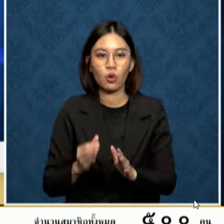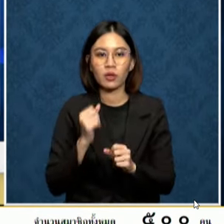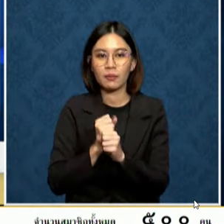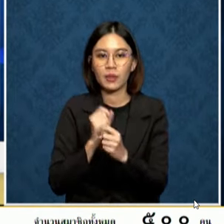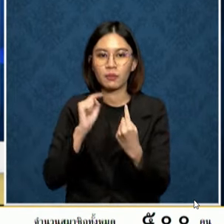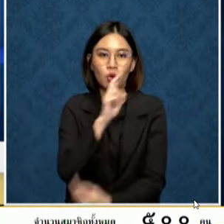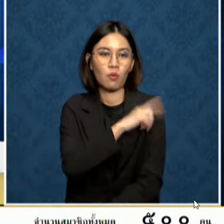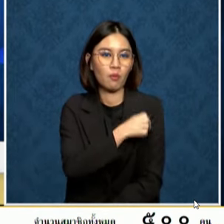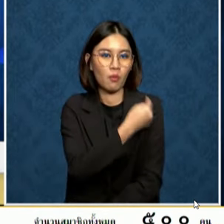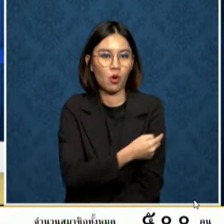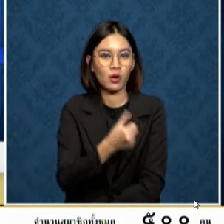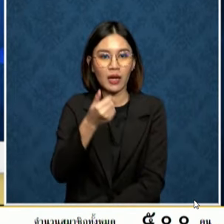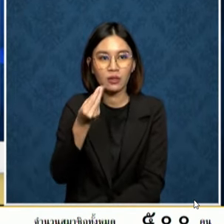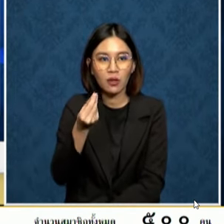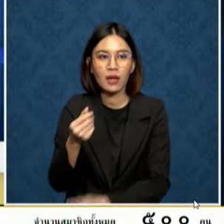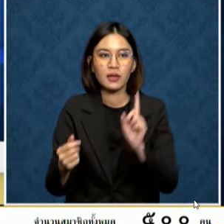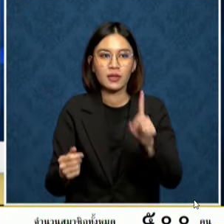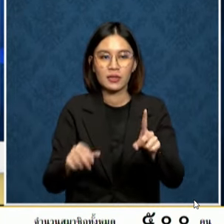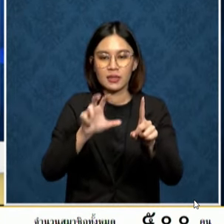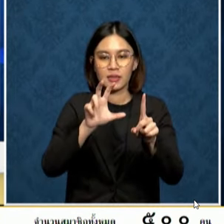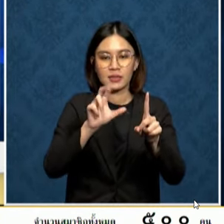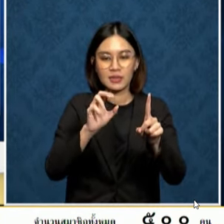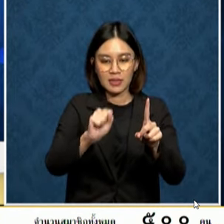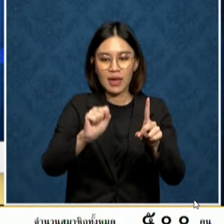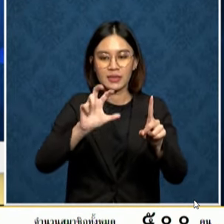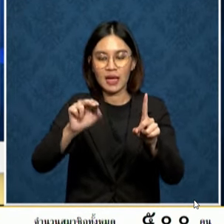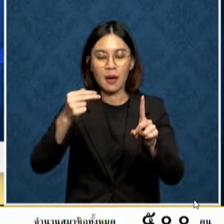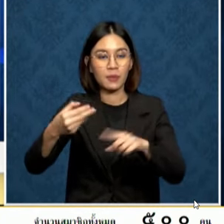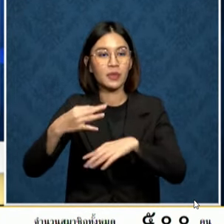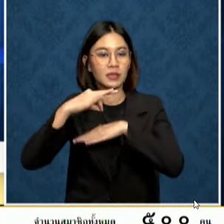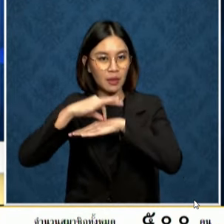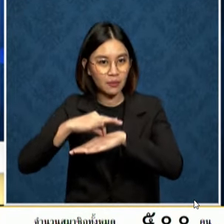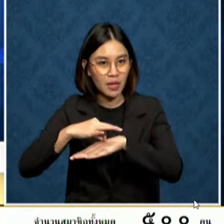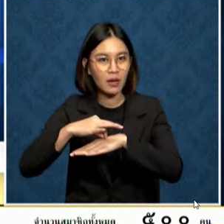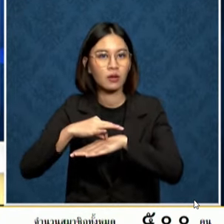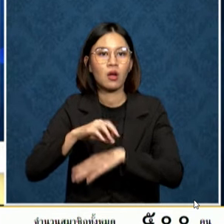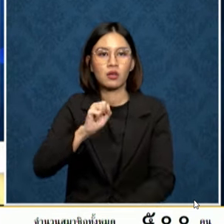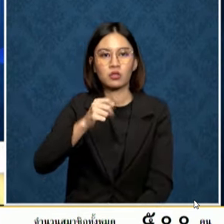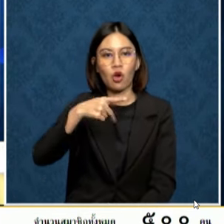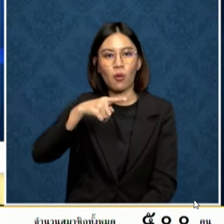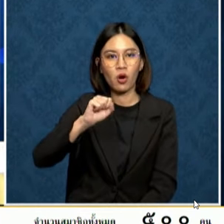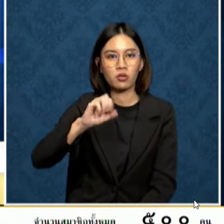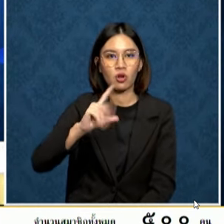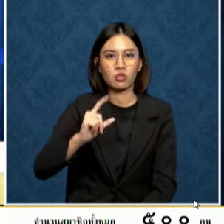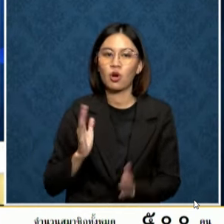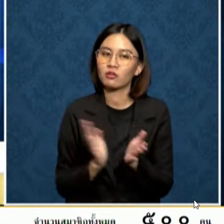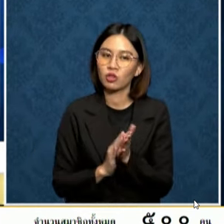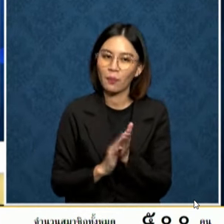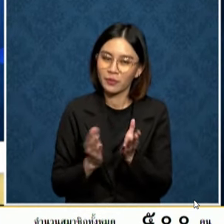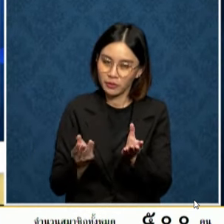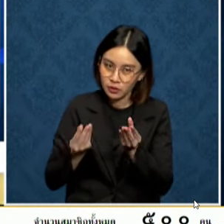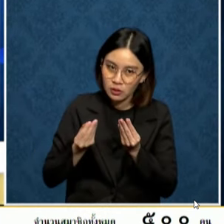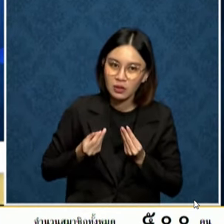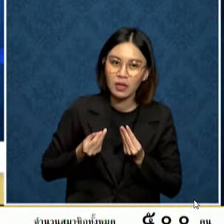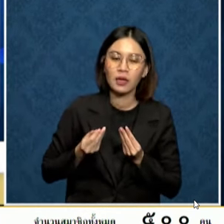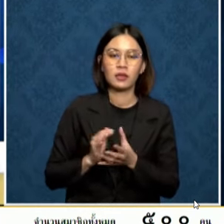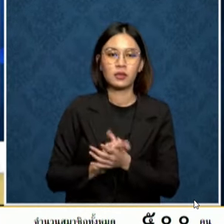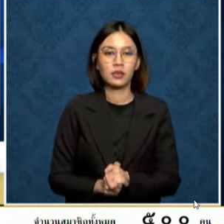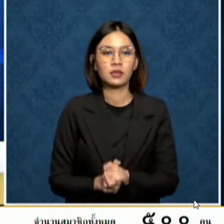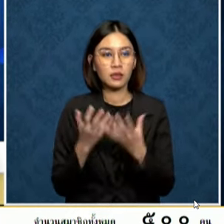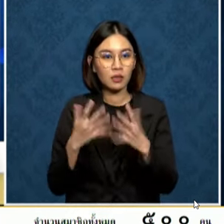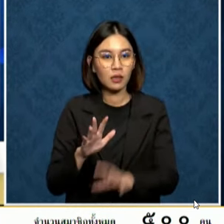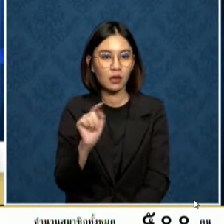ทย์ได้ถึง 130, ตำแงท่านคุพะ คุณเจ้า ป. ส. ช.้ตบมให 10 ครงกัผมตอนนี้แะแล้มีอะไรอีก